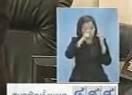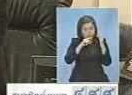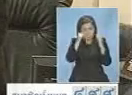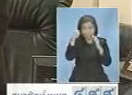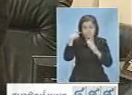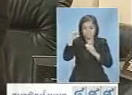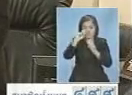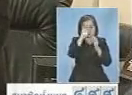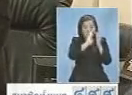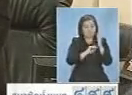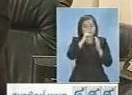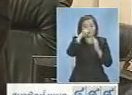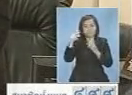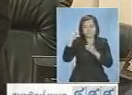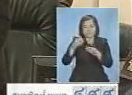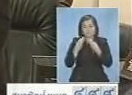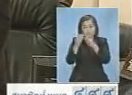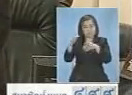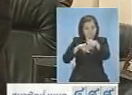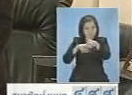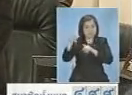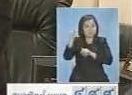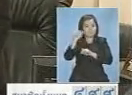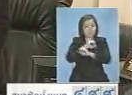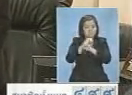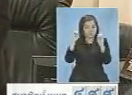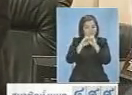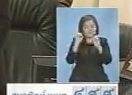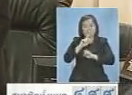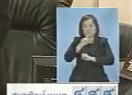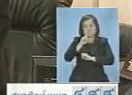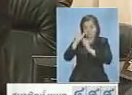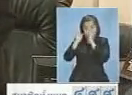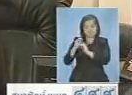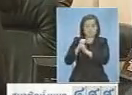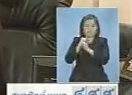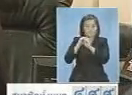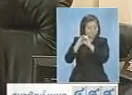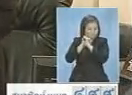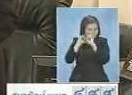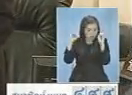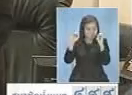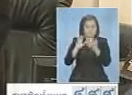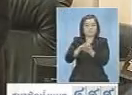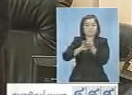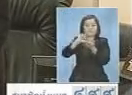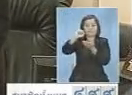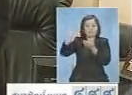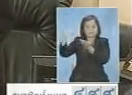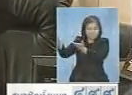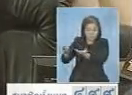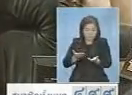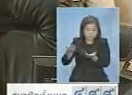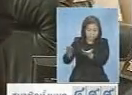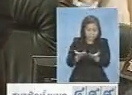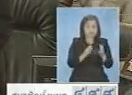น์กับประเทศชาติกับพี่น้องประชาชนได้ผมไม่เคยดูถูกนักวิจัยด้วยกันสถาบันต่างๆที่ผมเชิญมาประชุมผมม